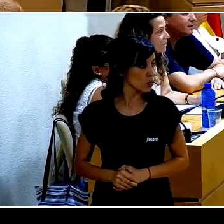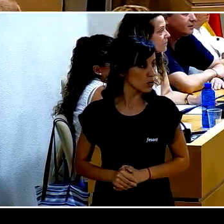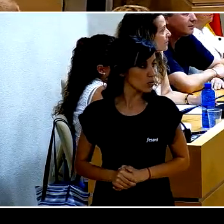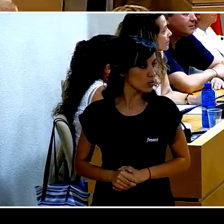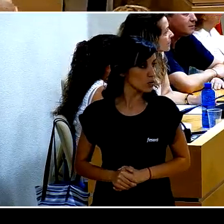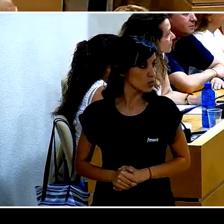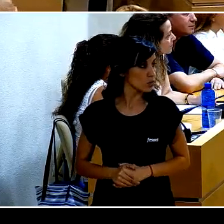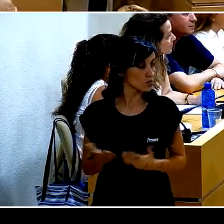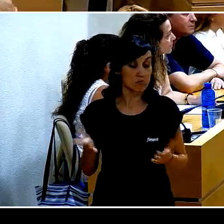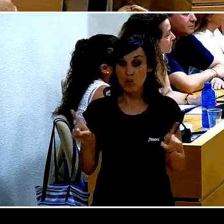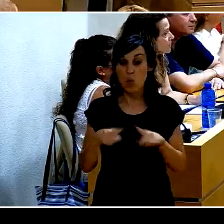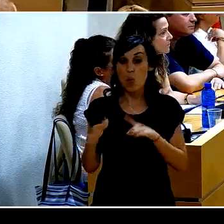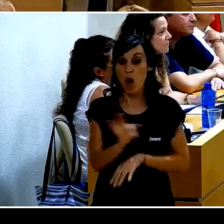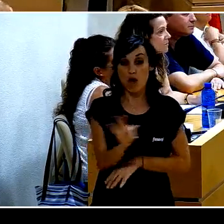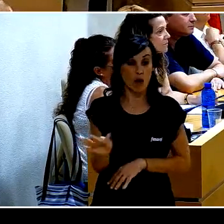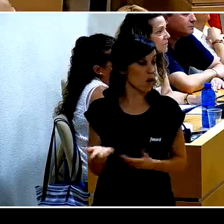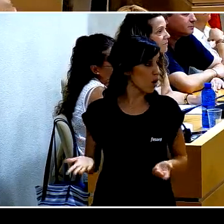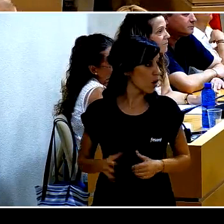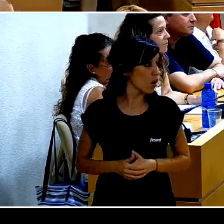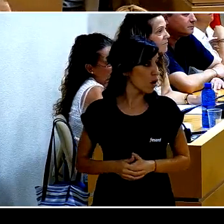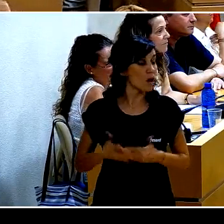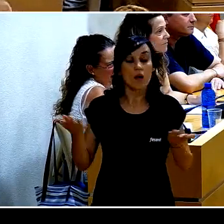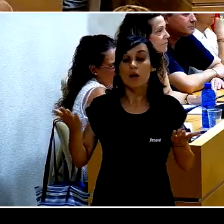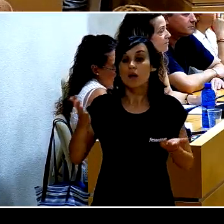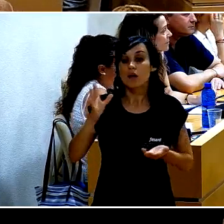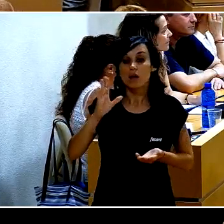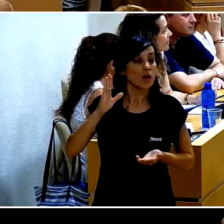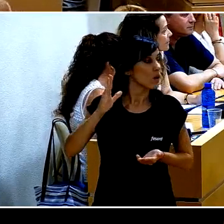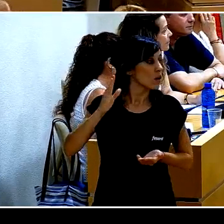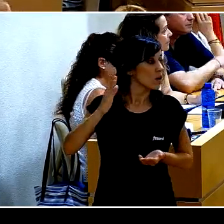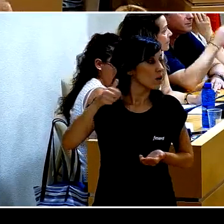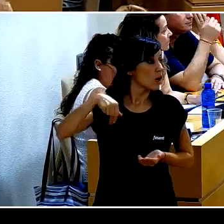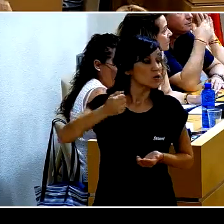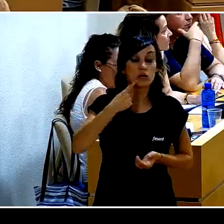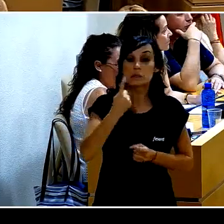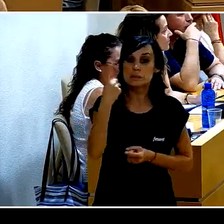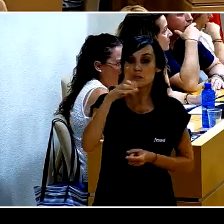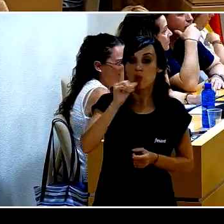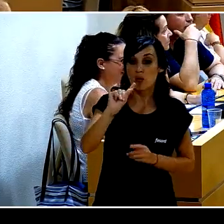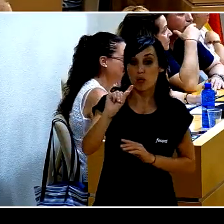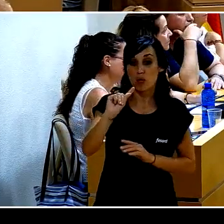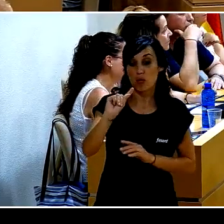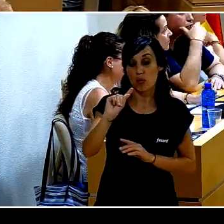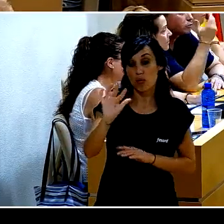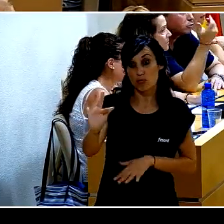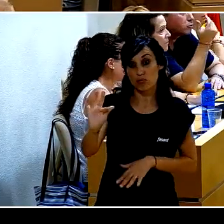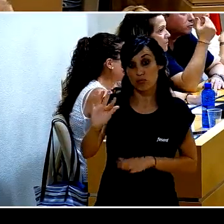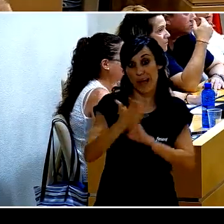m'té igual, qui vol, per favor. Sí, bueno, José Antonio jo, Salvador, que no havia parlat encara. Més que res, per al·lusions,